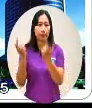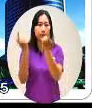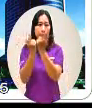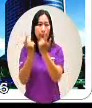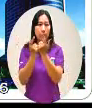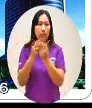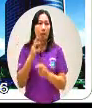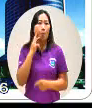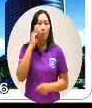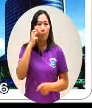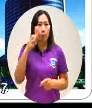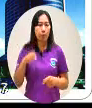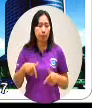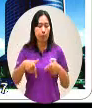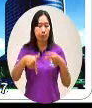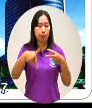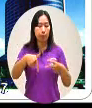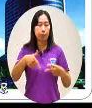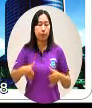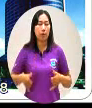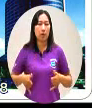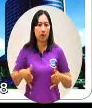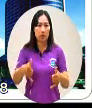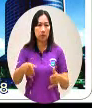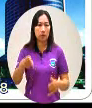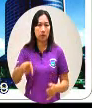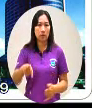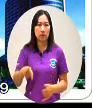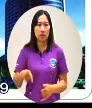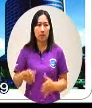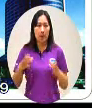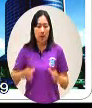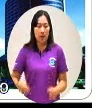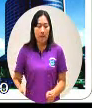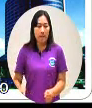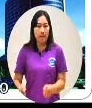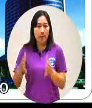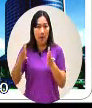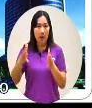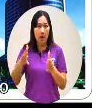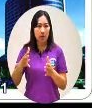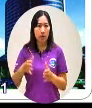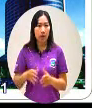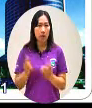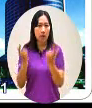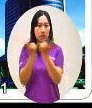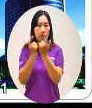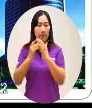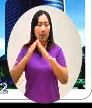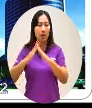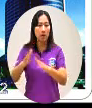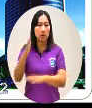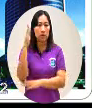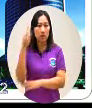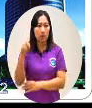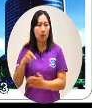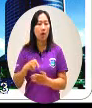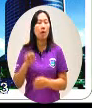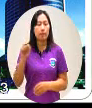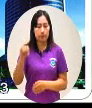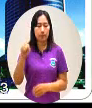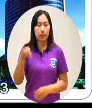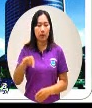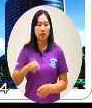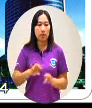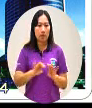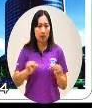仁路，为着要起一栋大楼，台北市政府同意变更土地使用，但是一个条件，你要提供